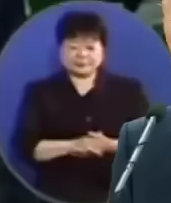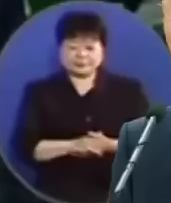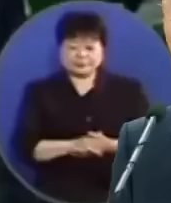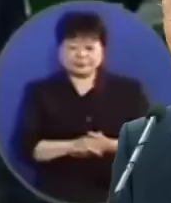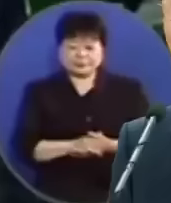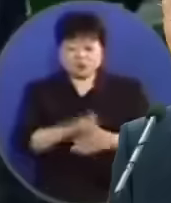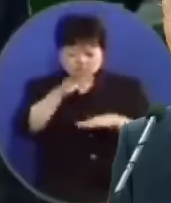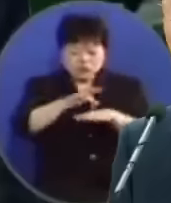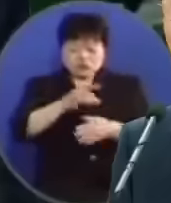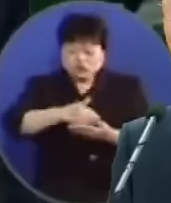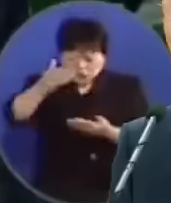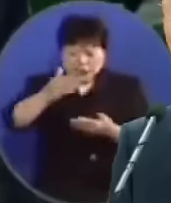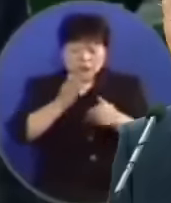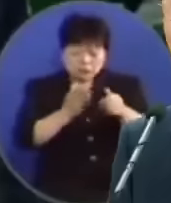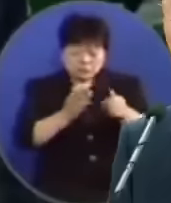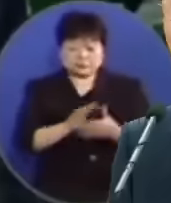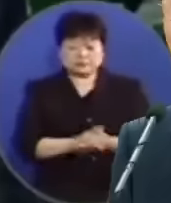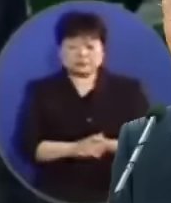무엇하기 전에 귀신 쫓아내라.